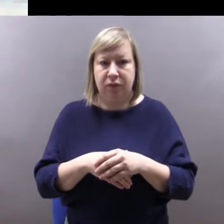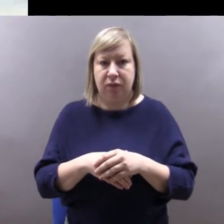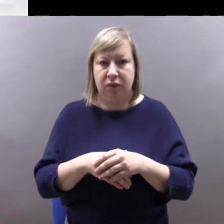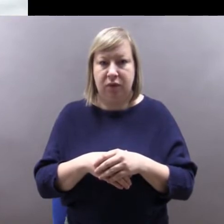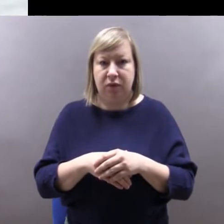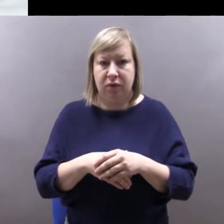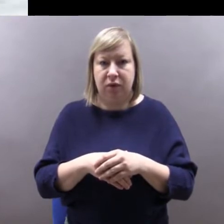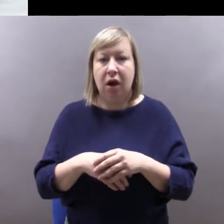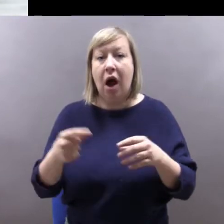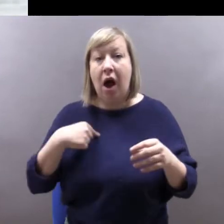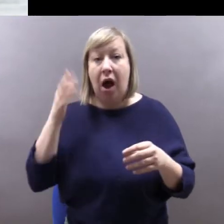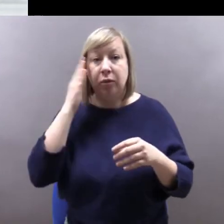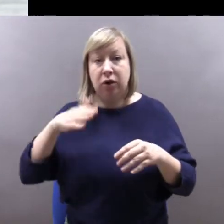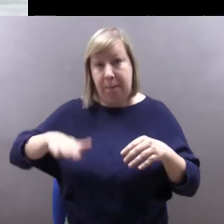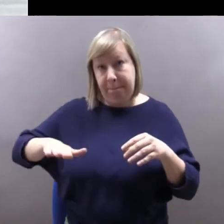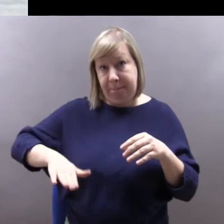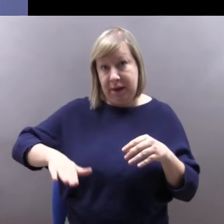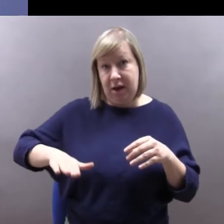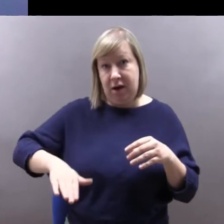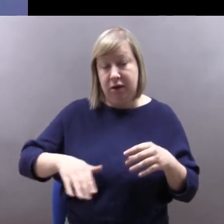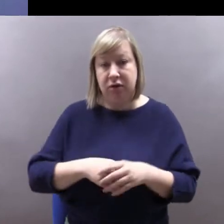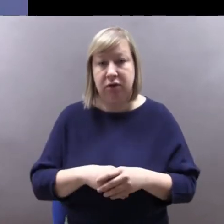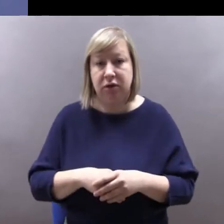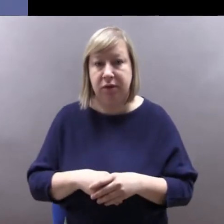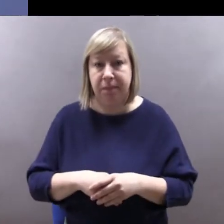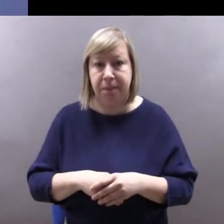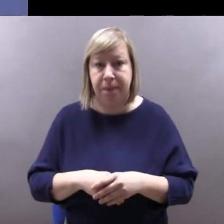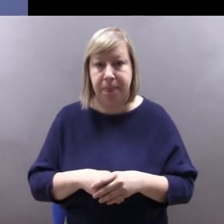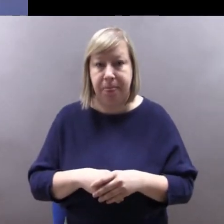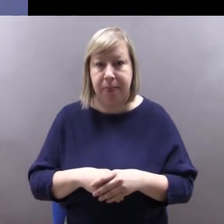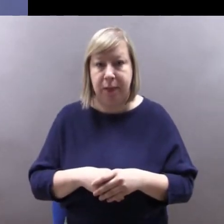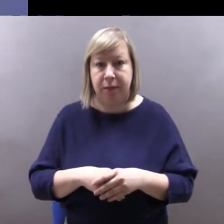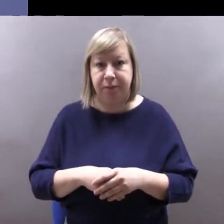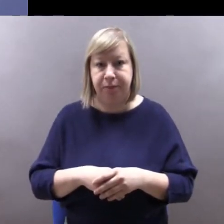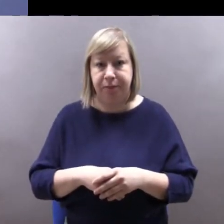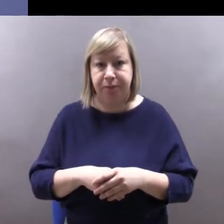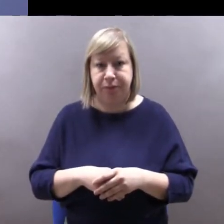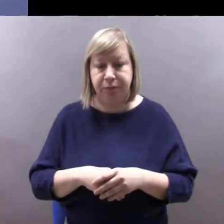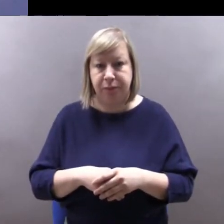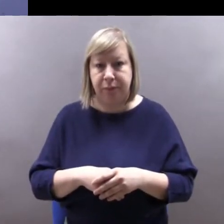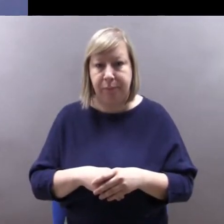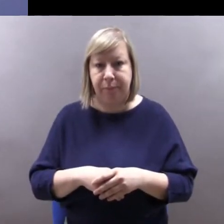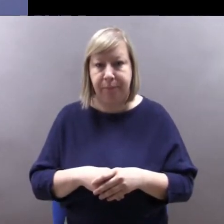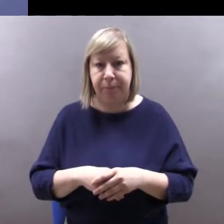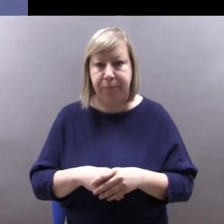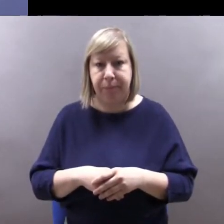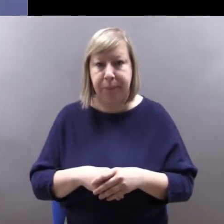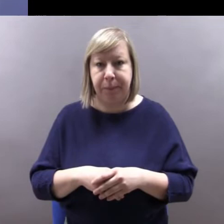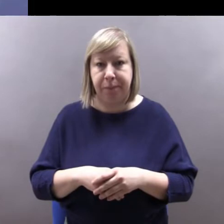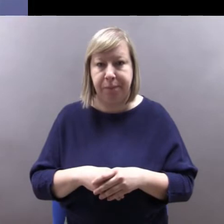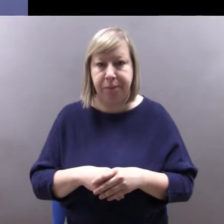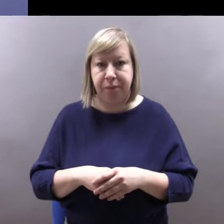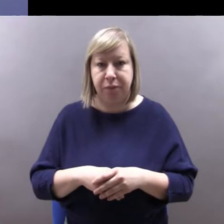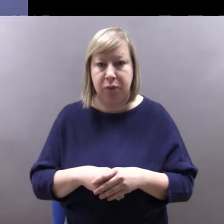Ale dodajmy, że mieszkasz na parterze, więc to... Tak, tak, tak, na parterze, bo jeśli chodzi o na przykład wysokości, tak jak tutaj